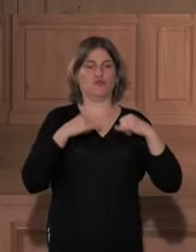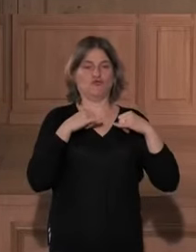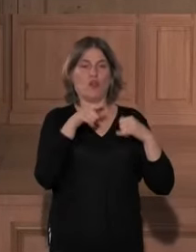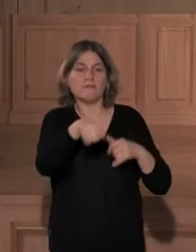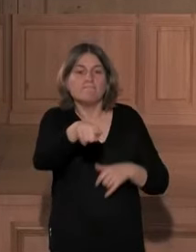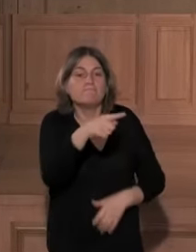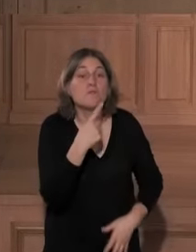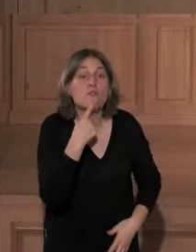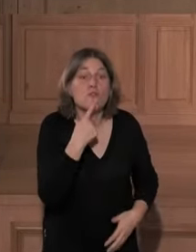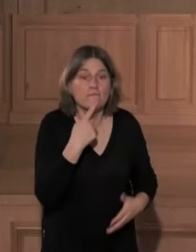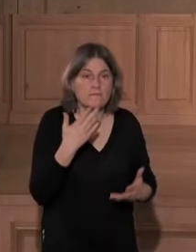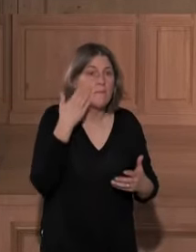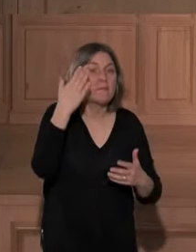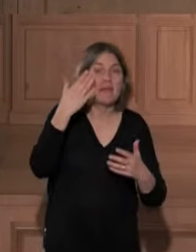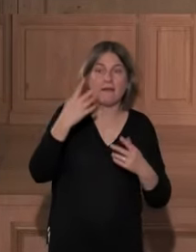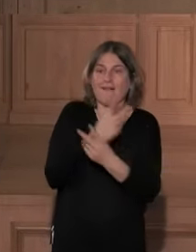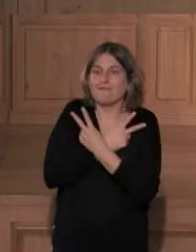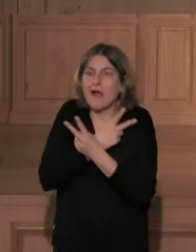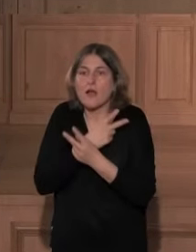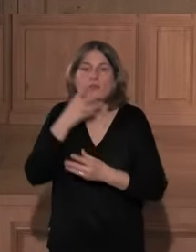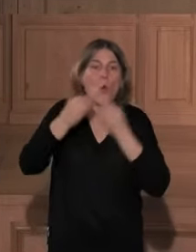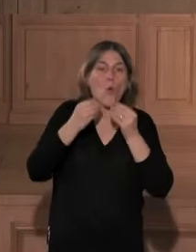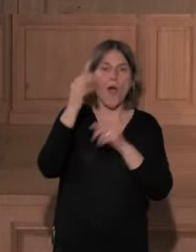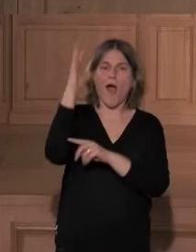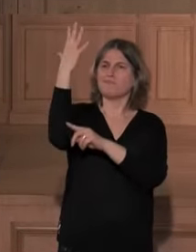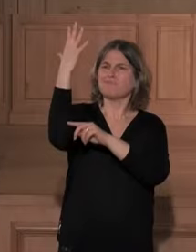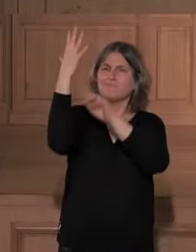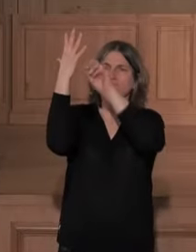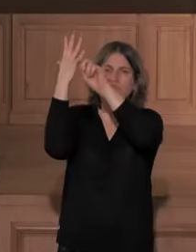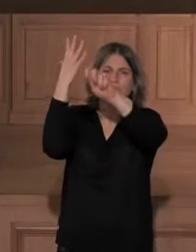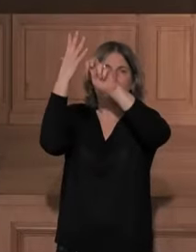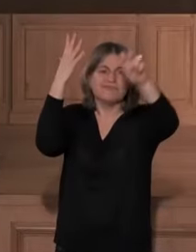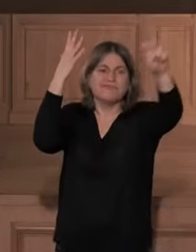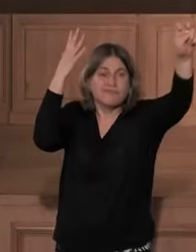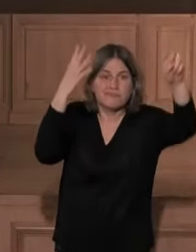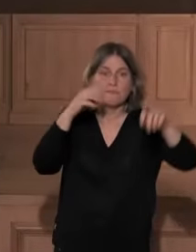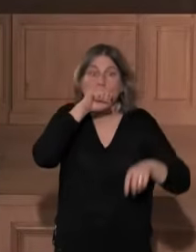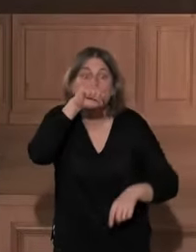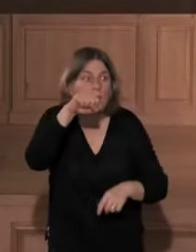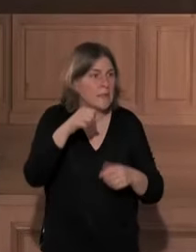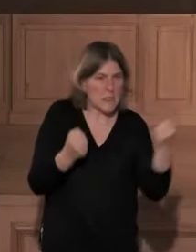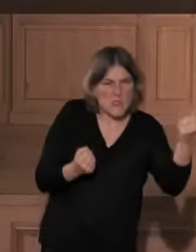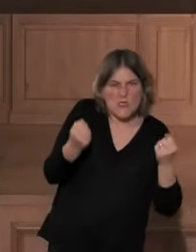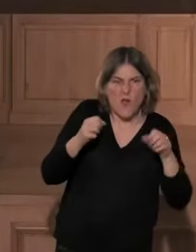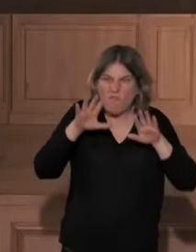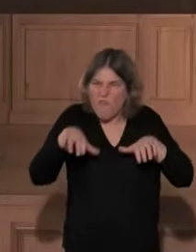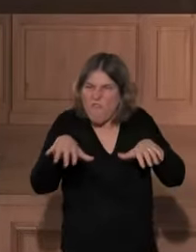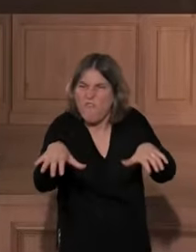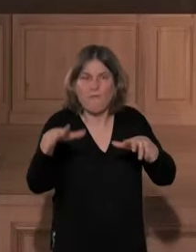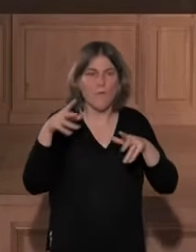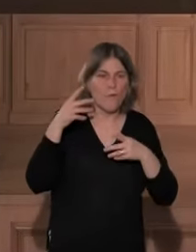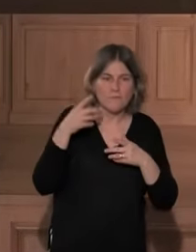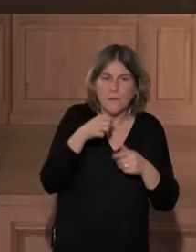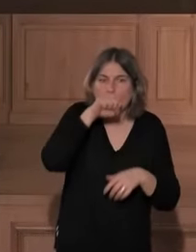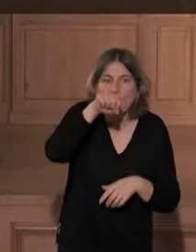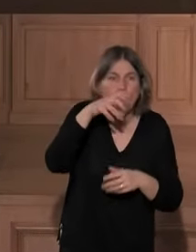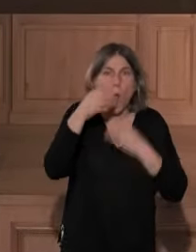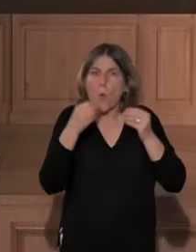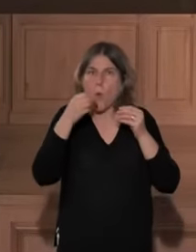kiffer. Quand tu fais de l'acrobranche, ils kiffent. Donc forcément, ça bouge, ça communique. Tu fais du quad, ça kiffe. Tu fais du parapente, ça kiffe. Si tu es